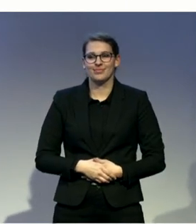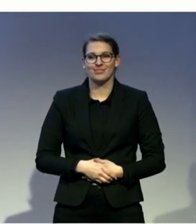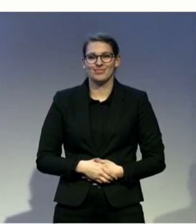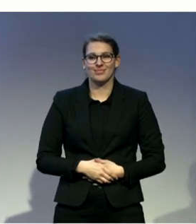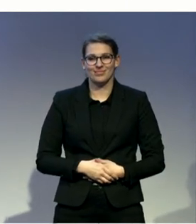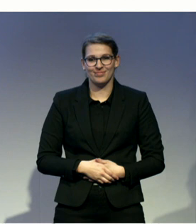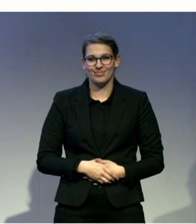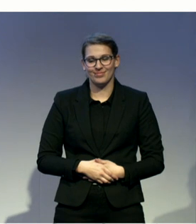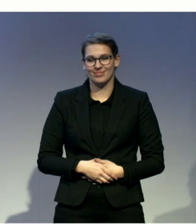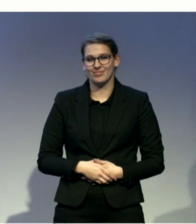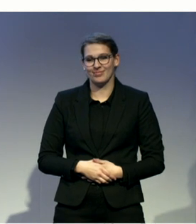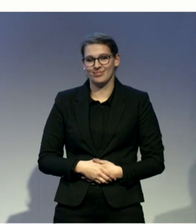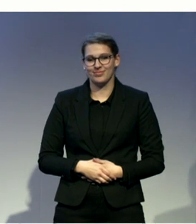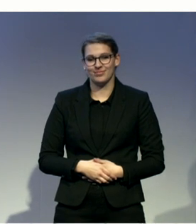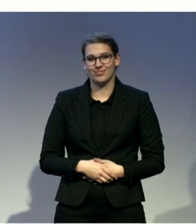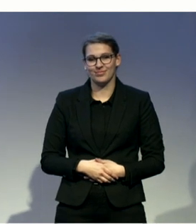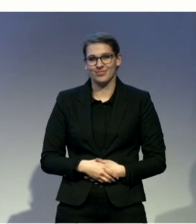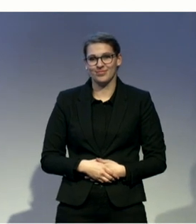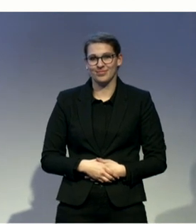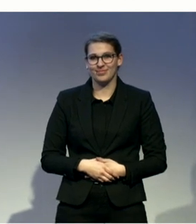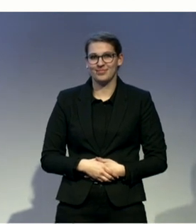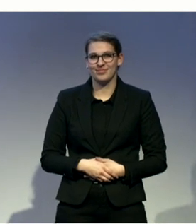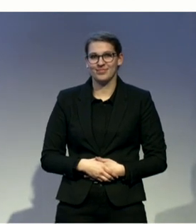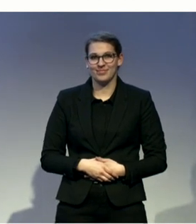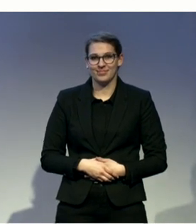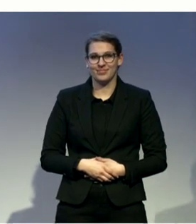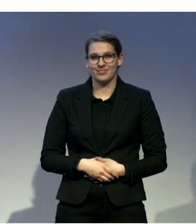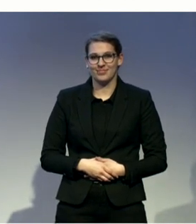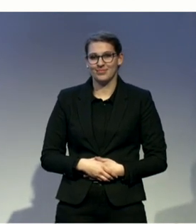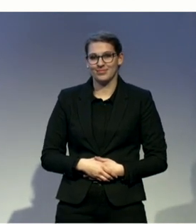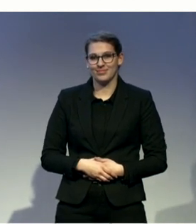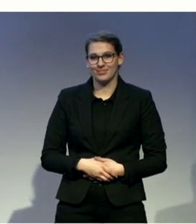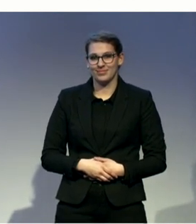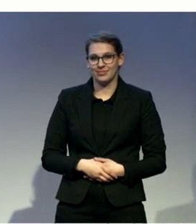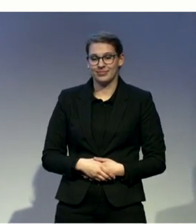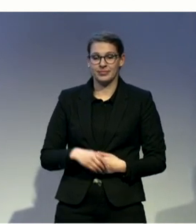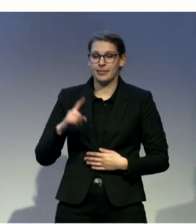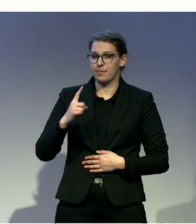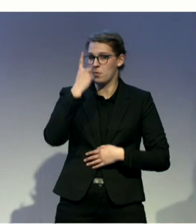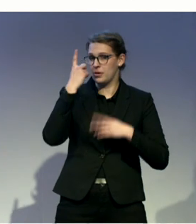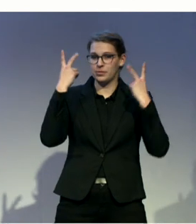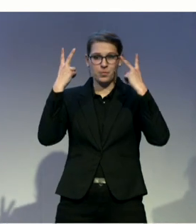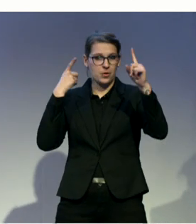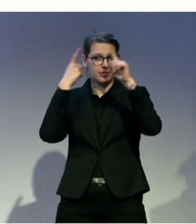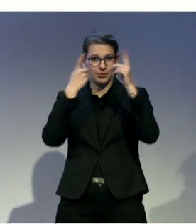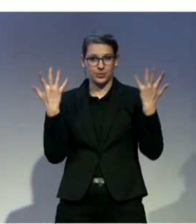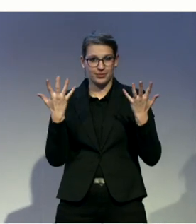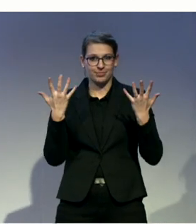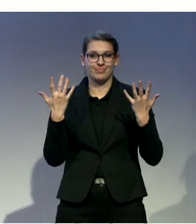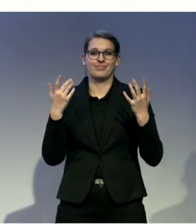dəyişikliklərdir, müsbətə doğru olmuş dəyişikliklərdir. Okay, the main goal is social welfare for people with disabilities.